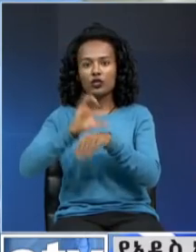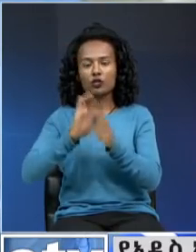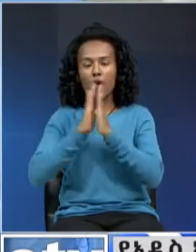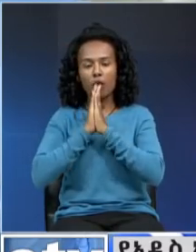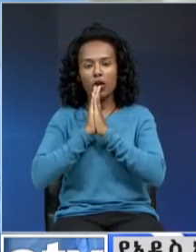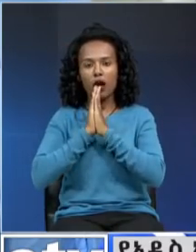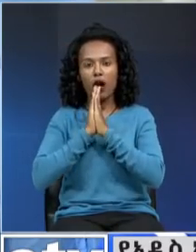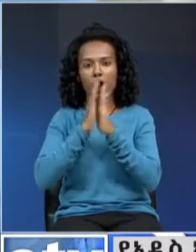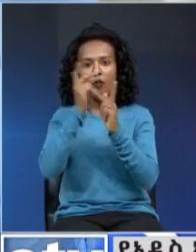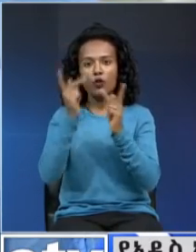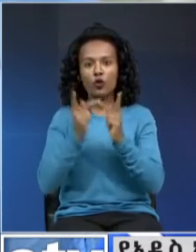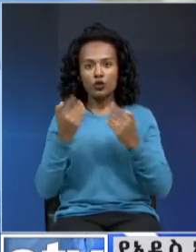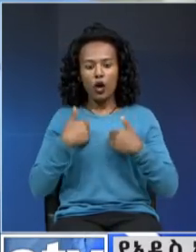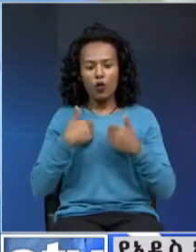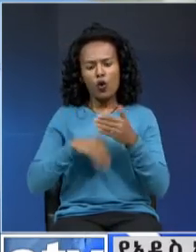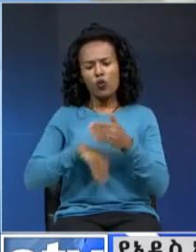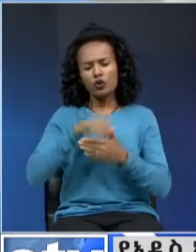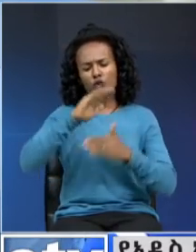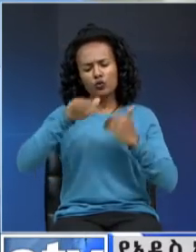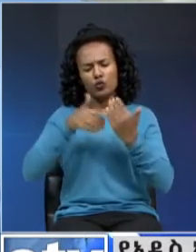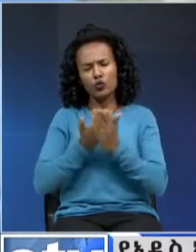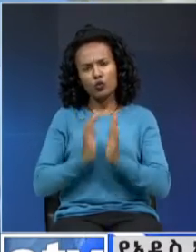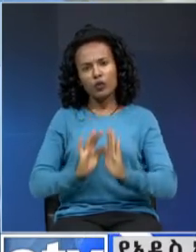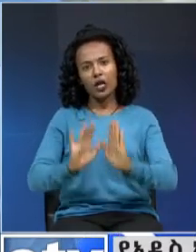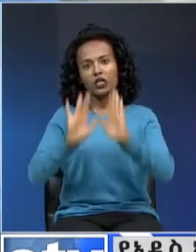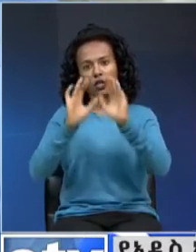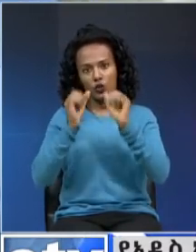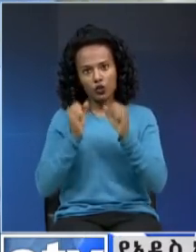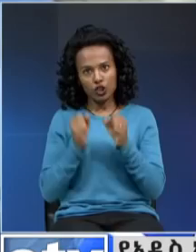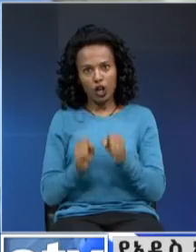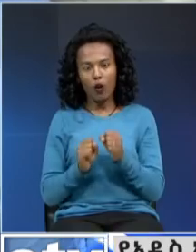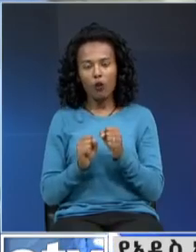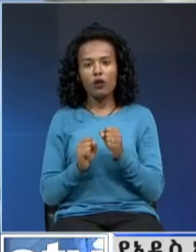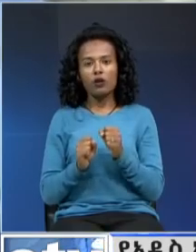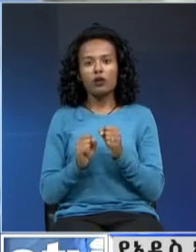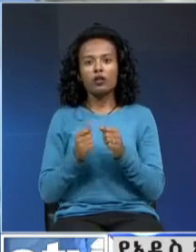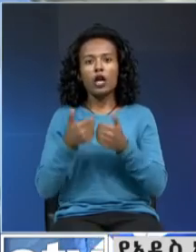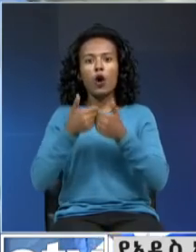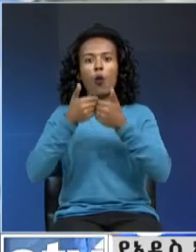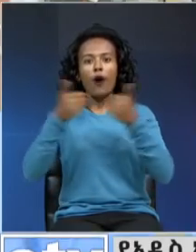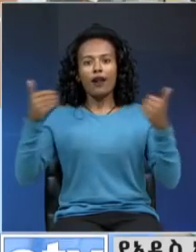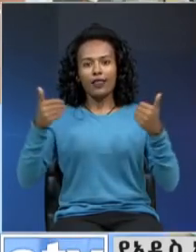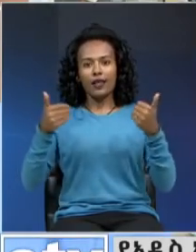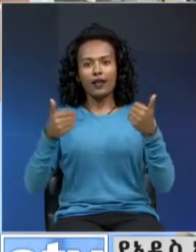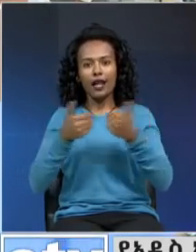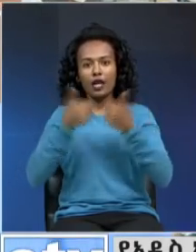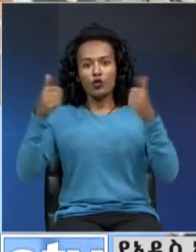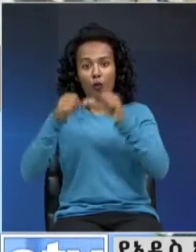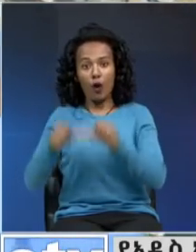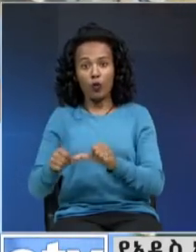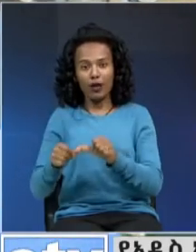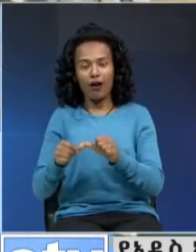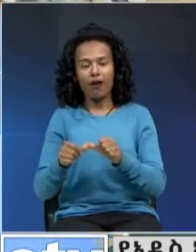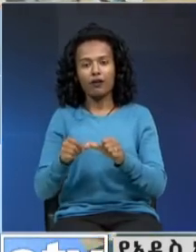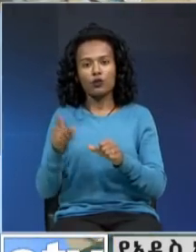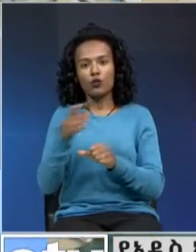ስፍራዎች ወጪውን ሁሉ በራሳቸው ችለው ለኳራንቲን እንዳገለግሉ